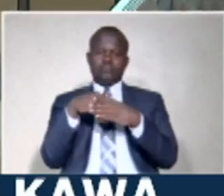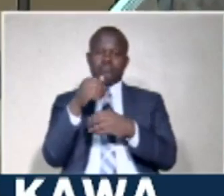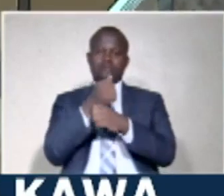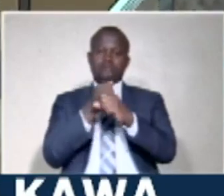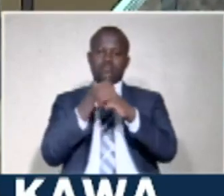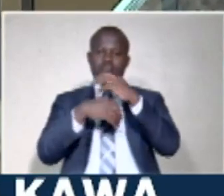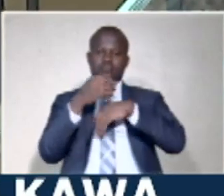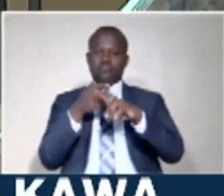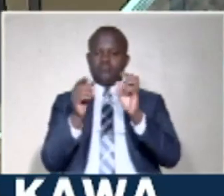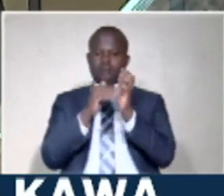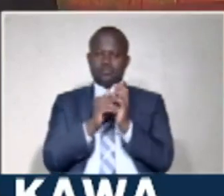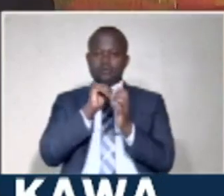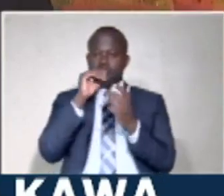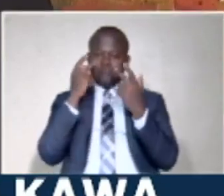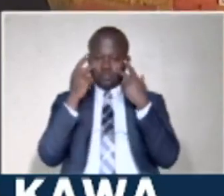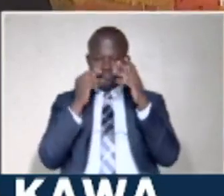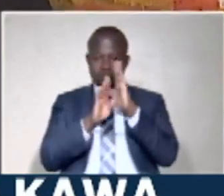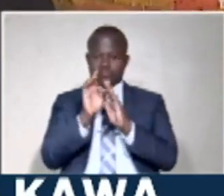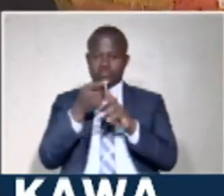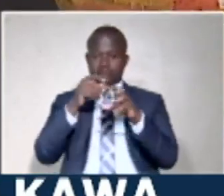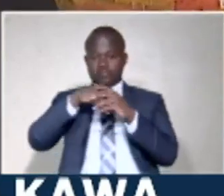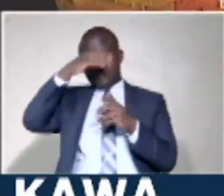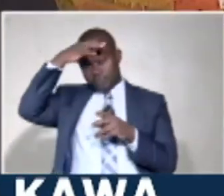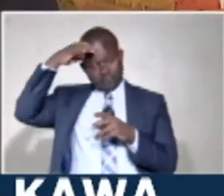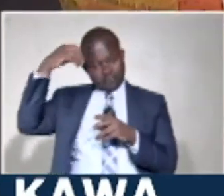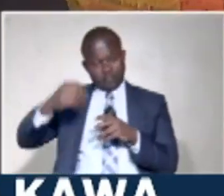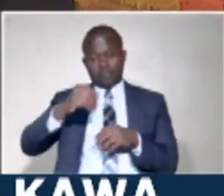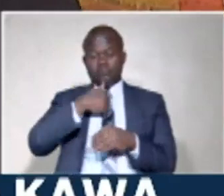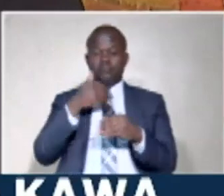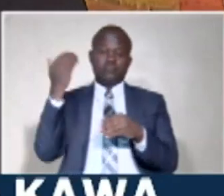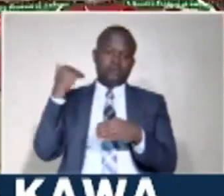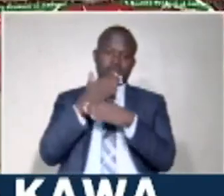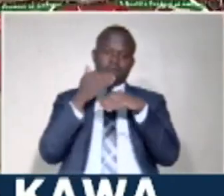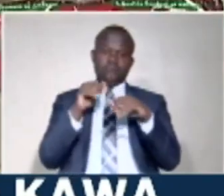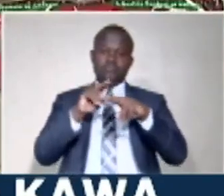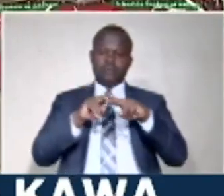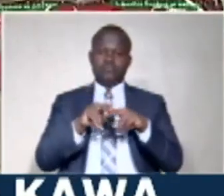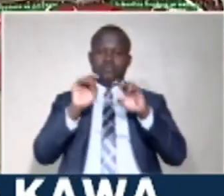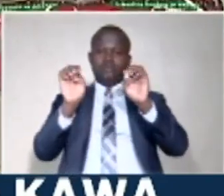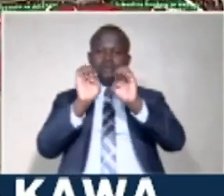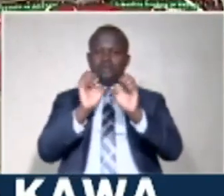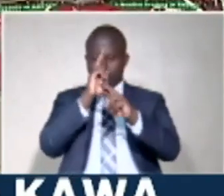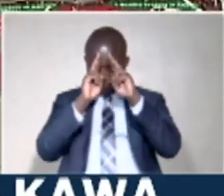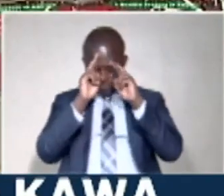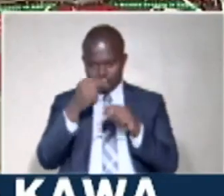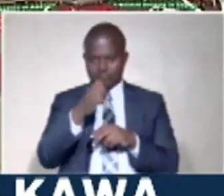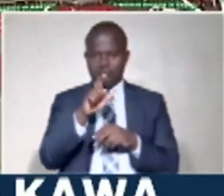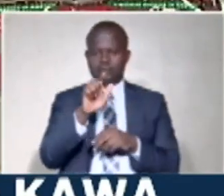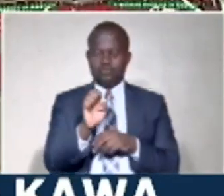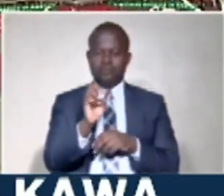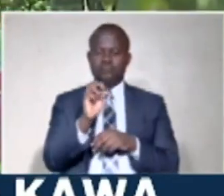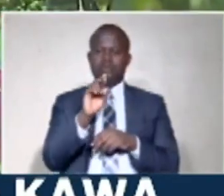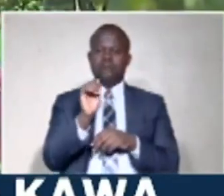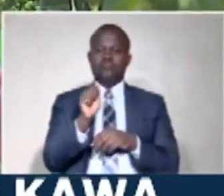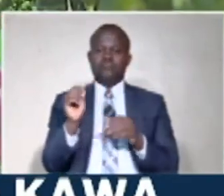zayo nyamara nabo batabona iterambere rituruka ku mvune bahura nazo. Uwahoze ari minisitiri w'intebe wa Ethiopia nyakubahwa Hele Mariam Desalegn